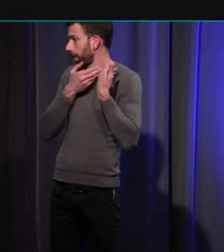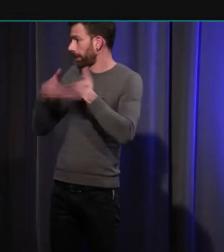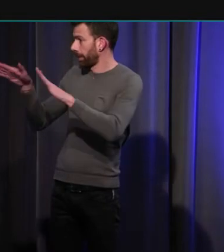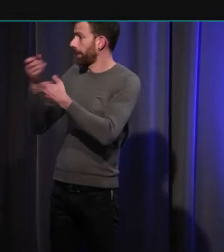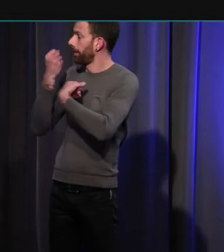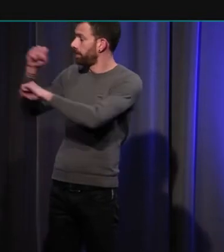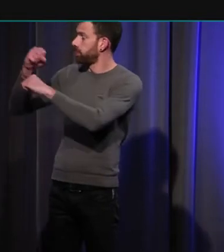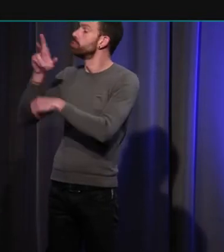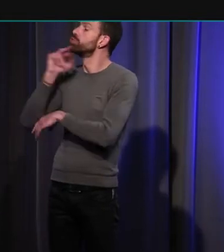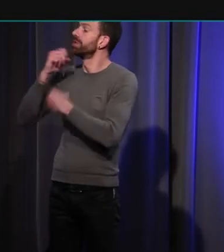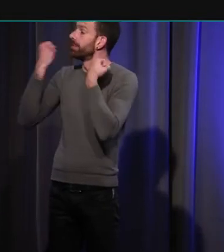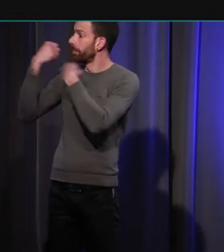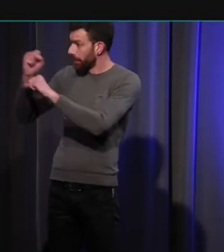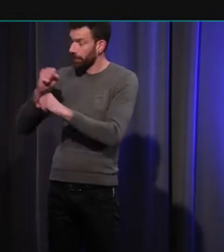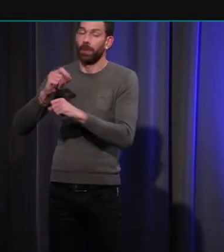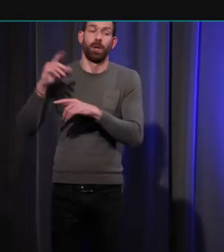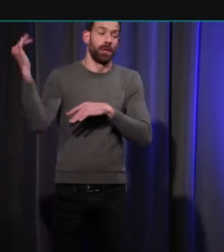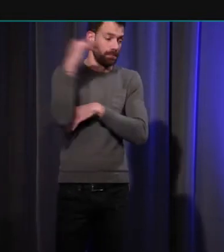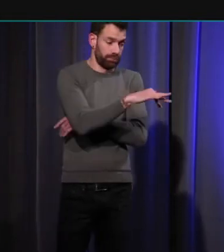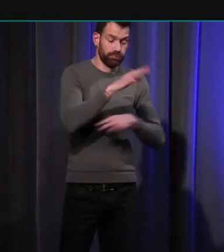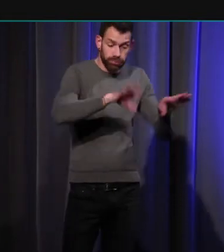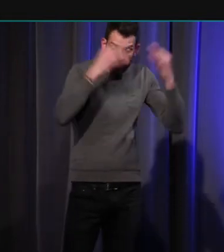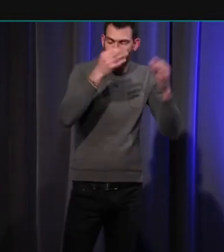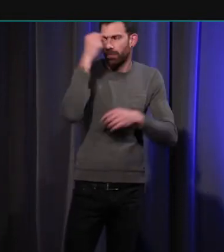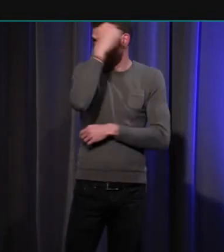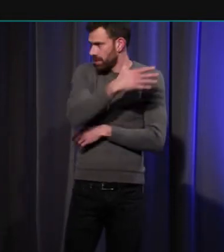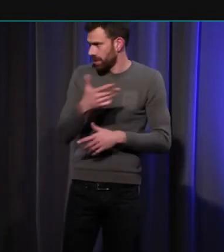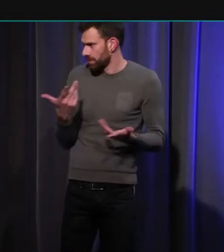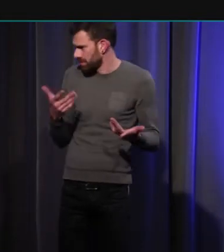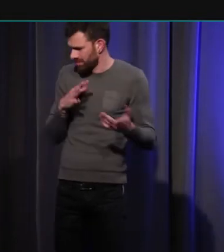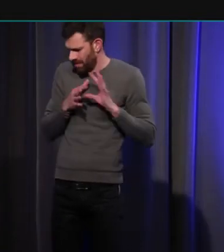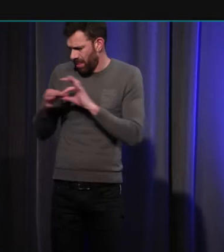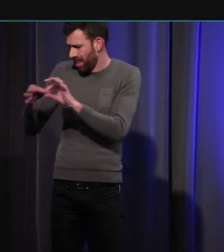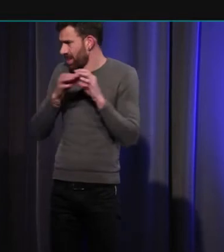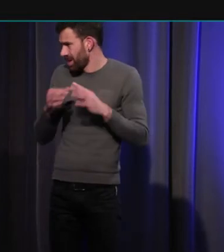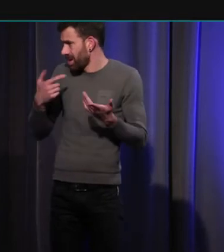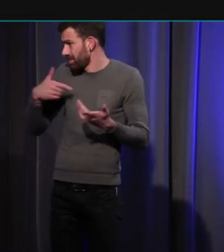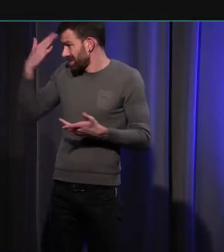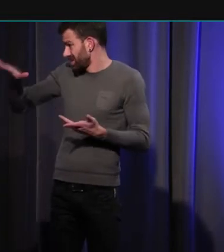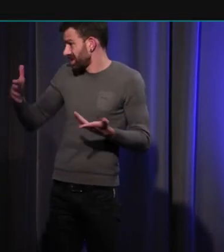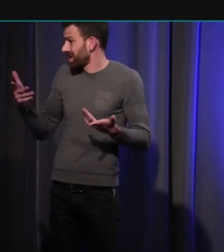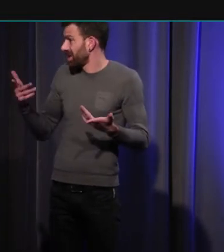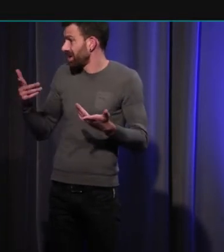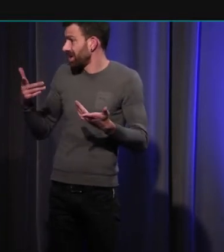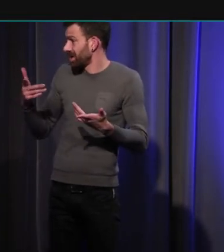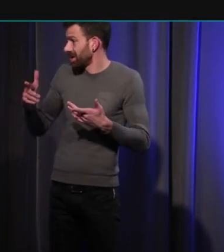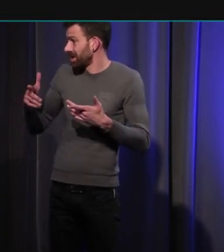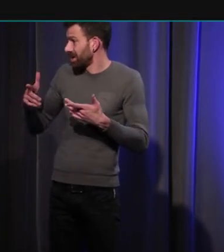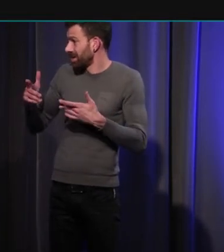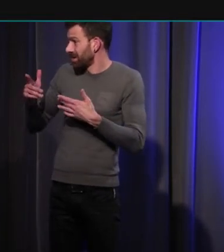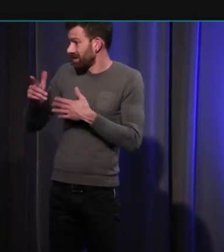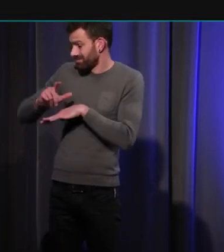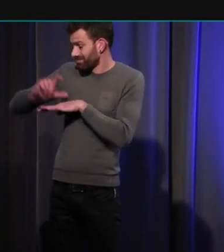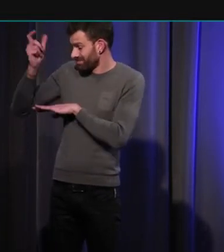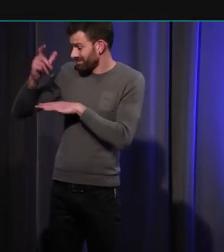on découvre l'amérique il ya une concomitance on sait faire on sait coloniser les musulmans ils ont été dans la même péninsule que nous pendant